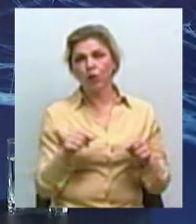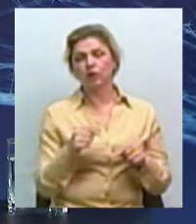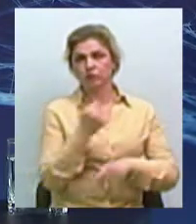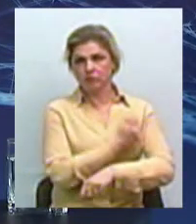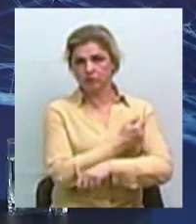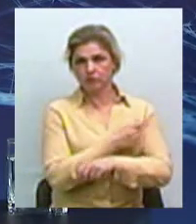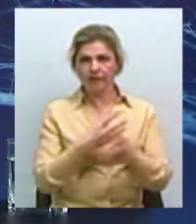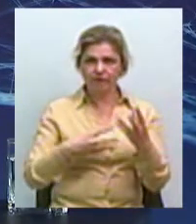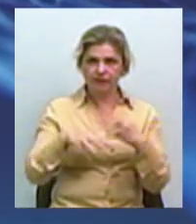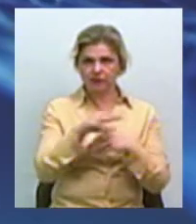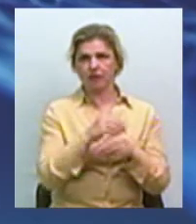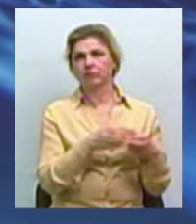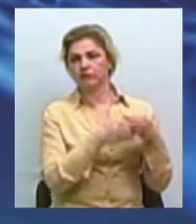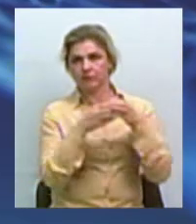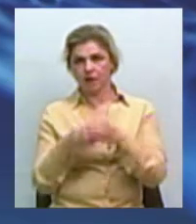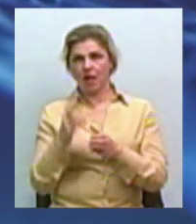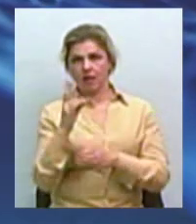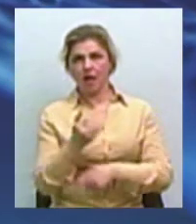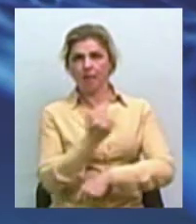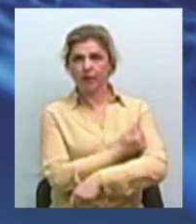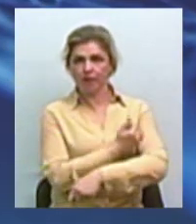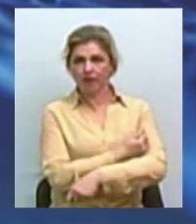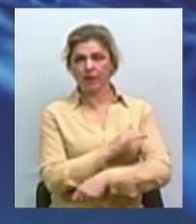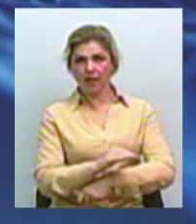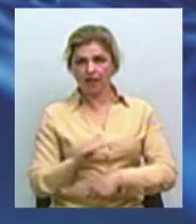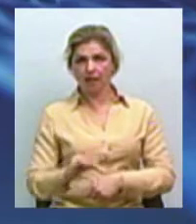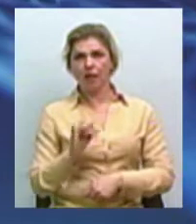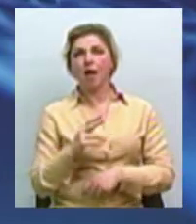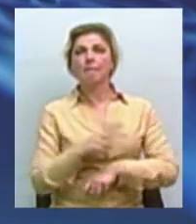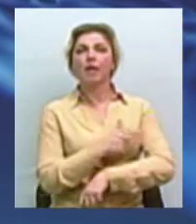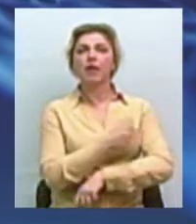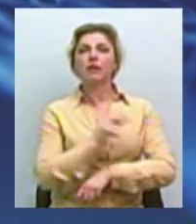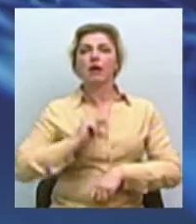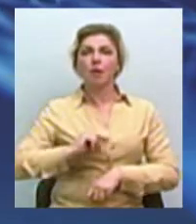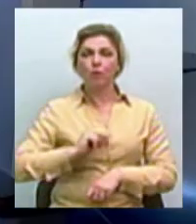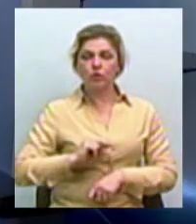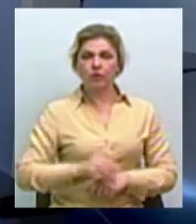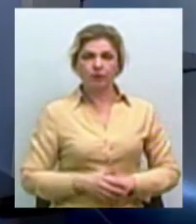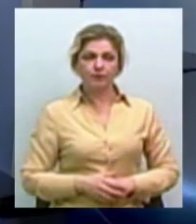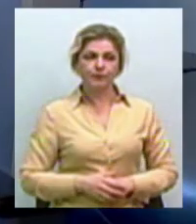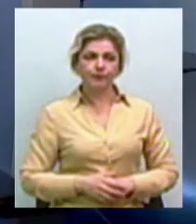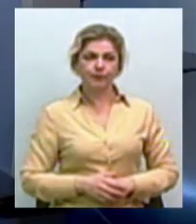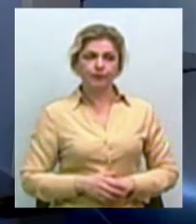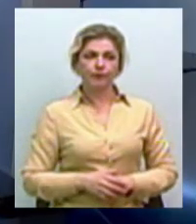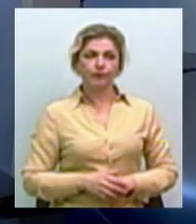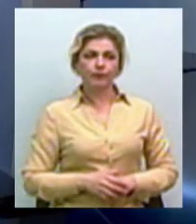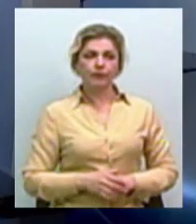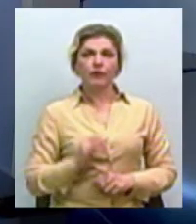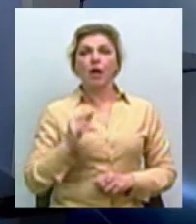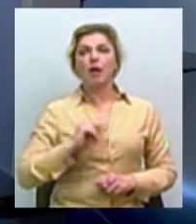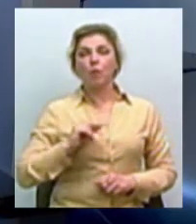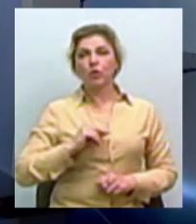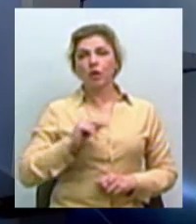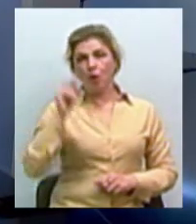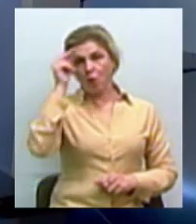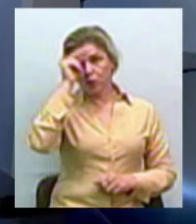їхні працівники, дітки, крім того, медичні працівники, крім того, це працівники освіти.